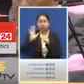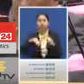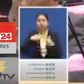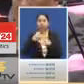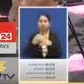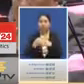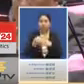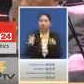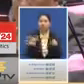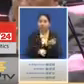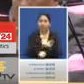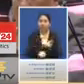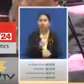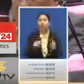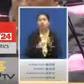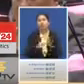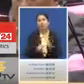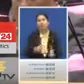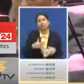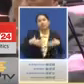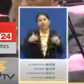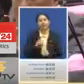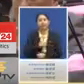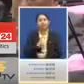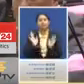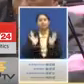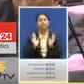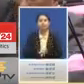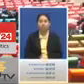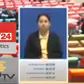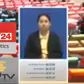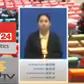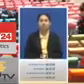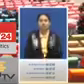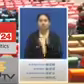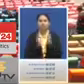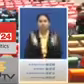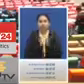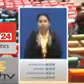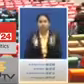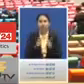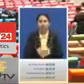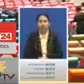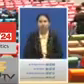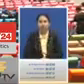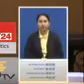เหตุผลก็เท่านั้นแหละครับขอบคุณอย่างสูงครับ ครับเดี๋ยวก็ค่อยฟังทาง